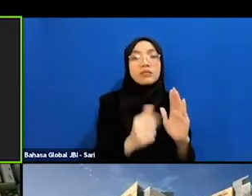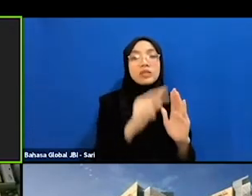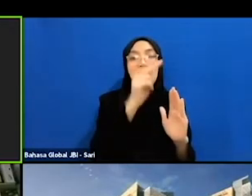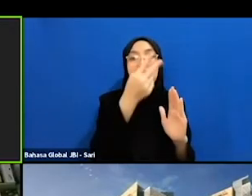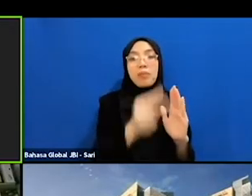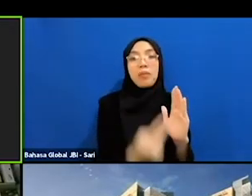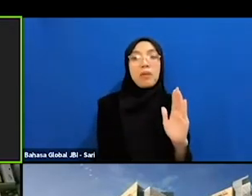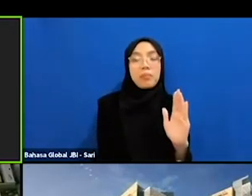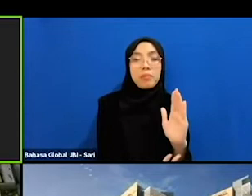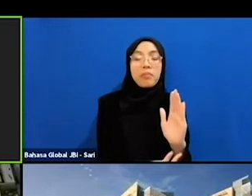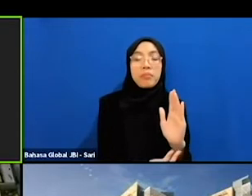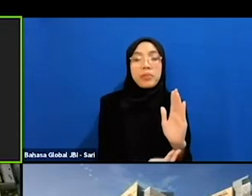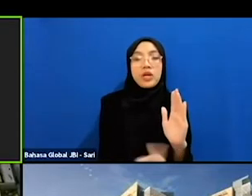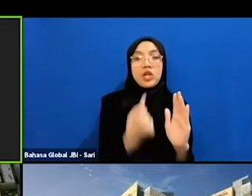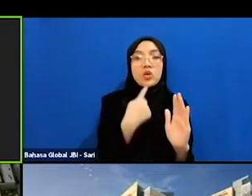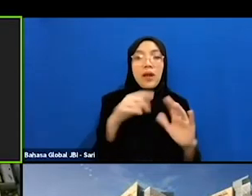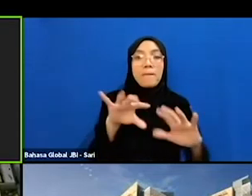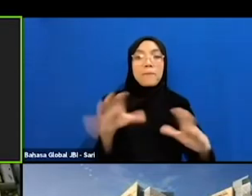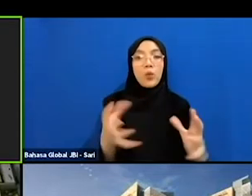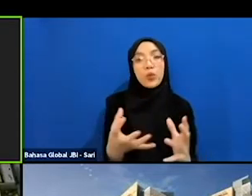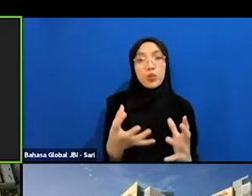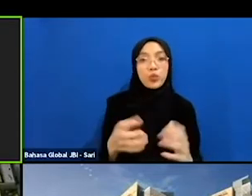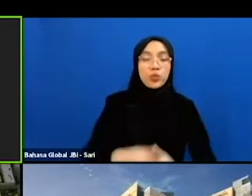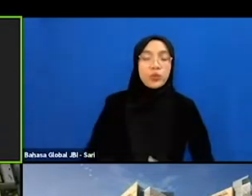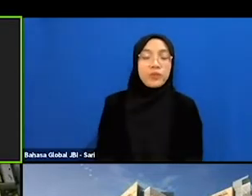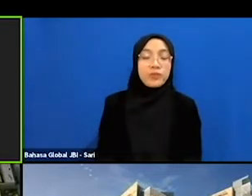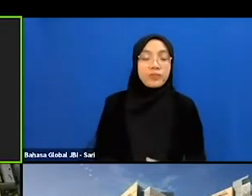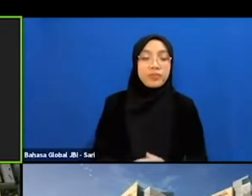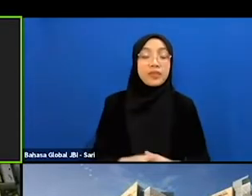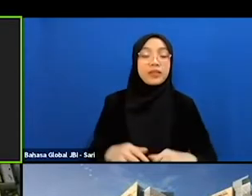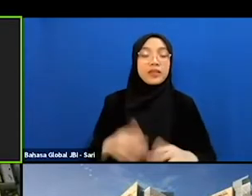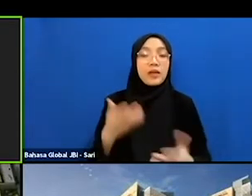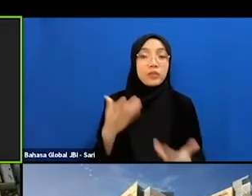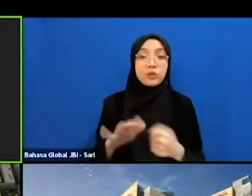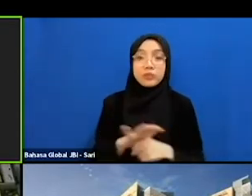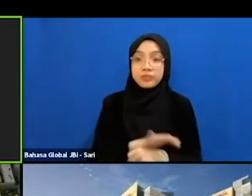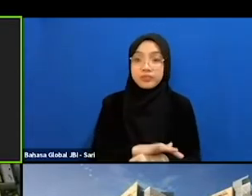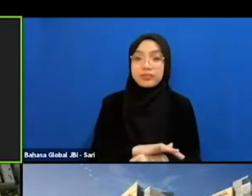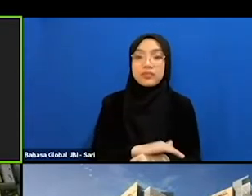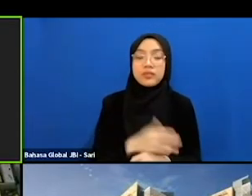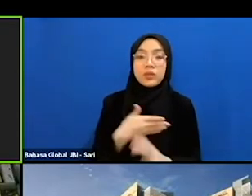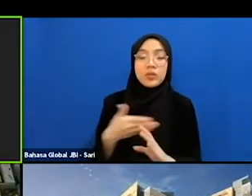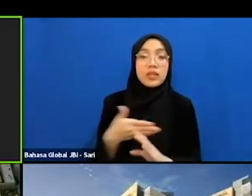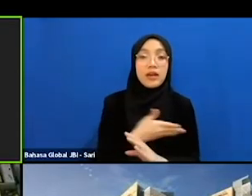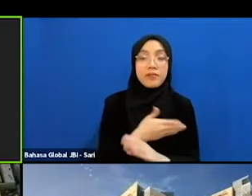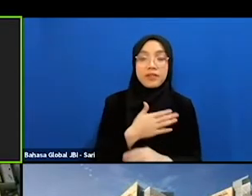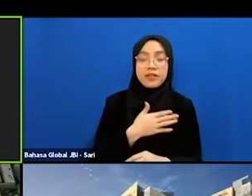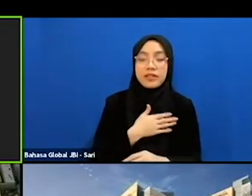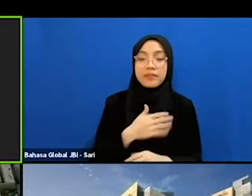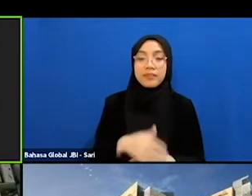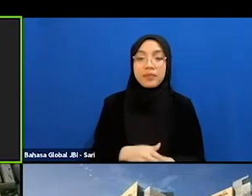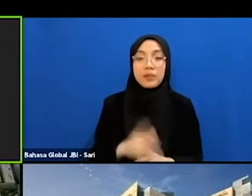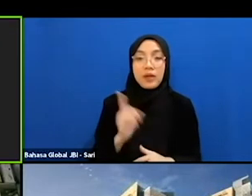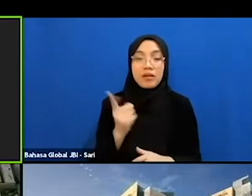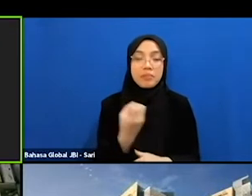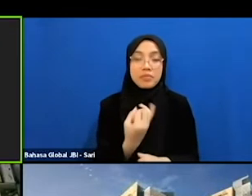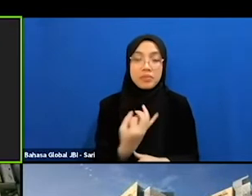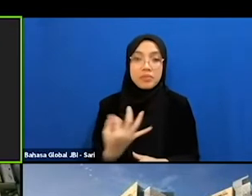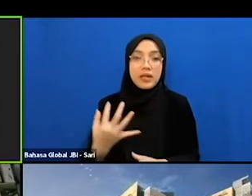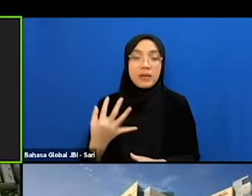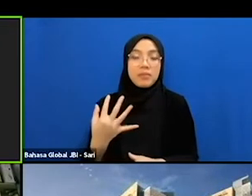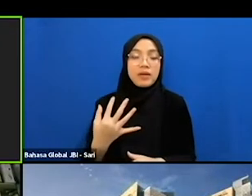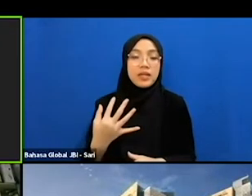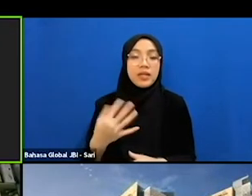terkait dengan produk tersebut mungkin itu untuk awalan saja ada beberapa